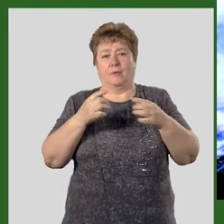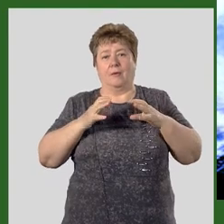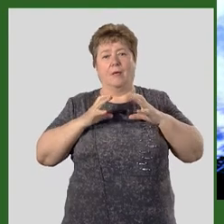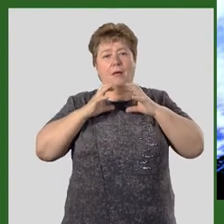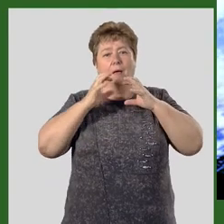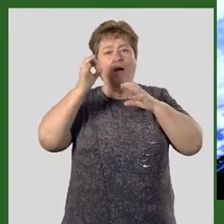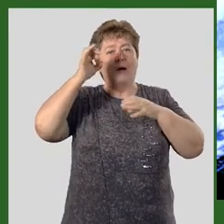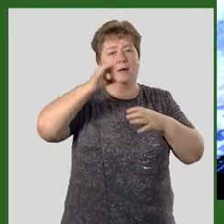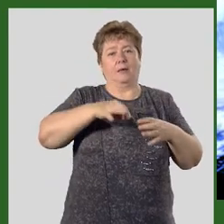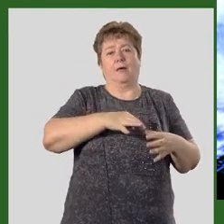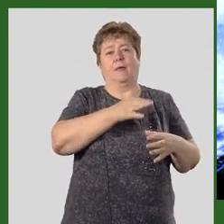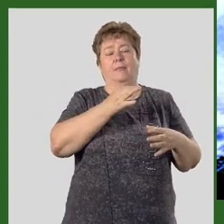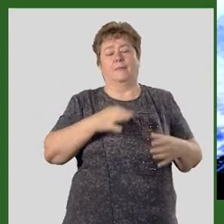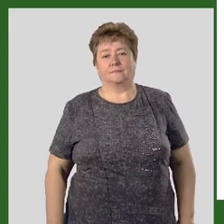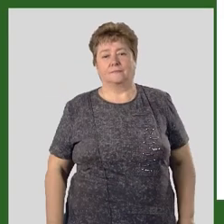океан.